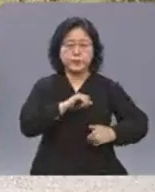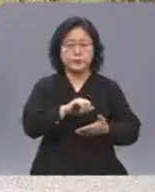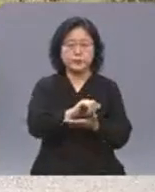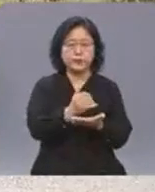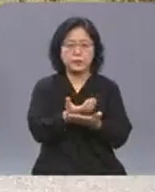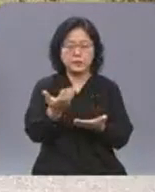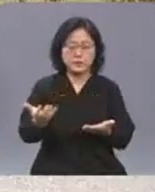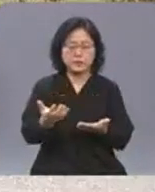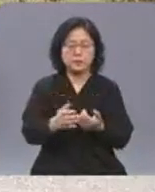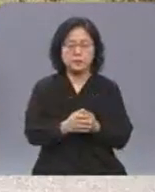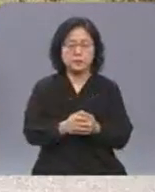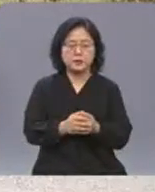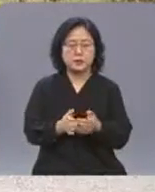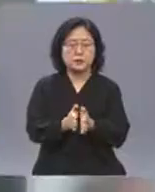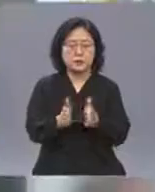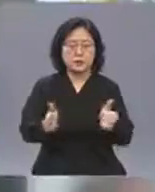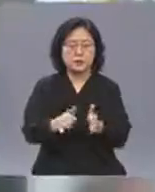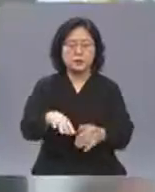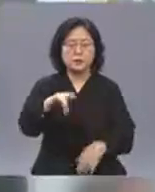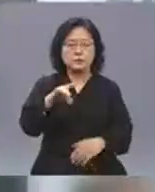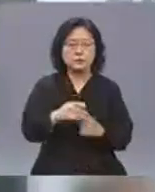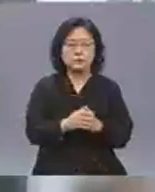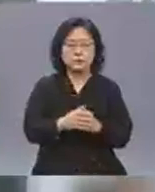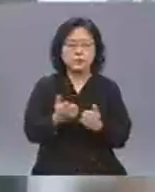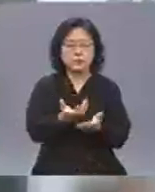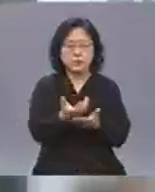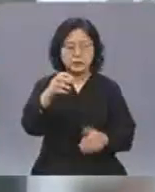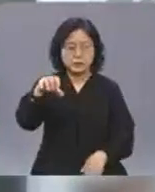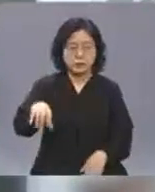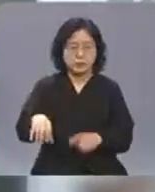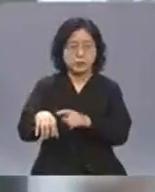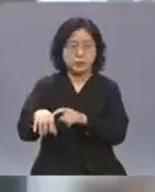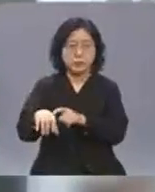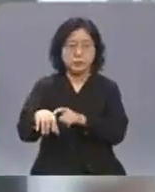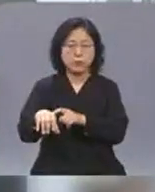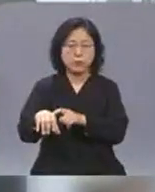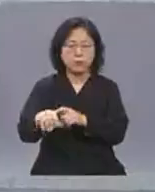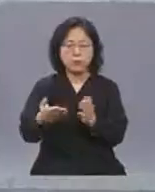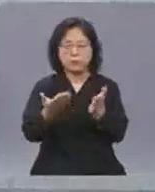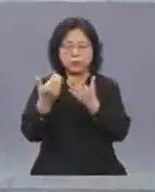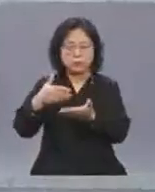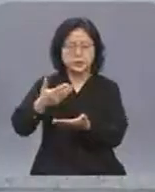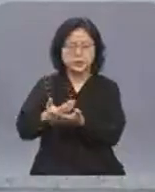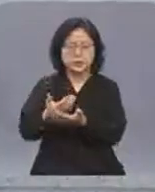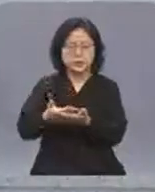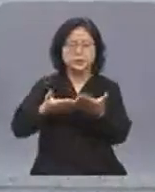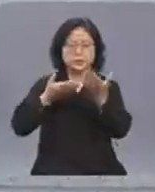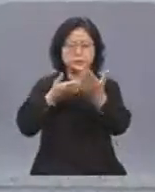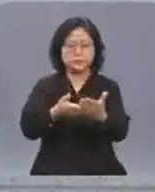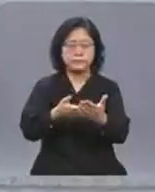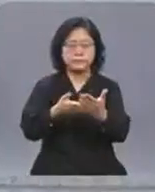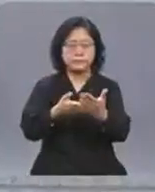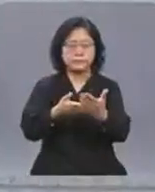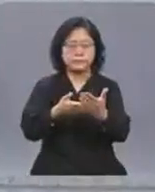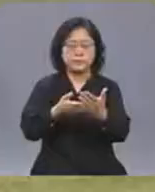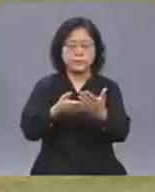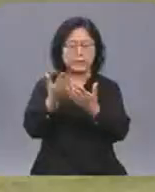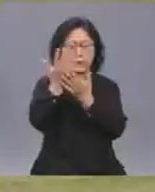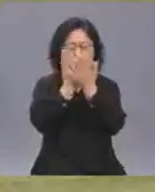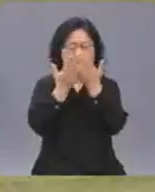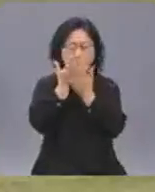군공항 이전 사업을 개시하는 첫 번째 절차는 이전을 원하는 지방자치단체의 유치의향서 제출 아직